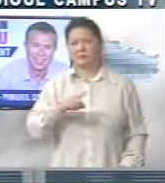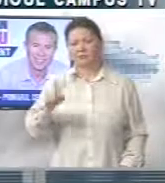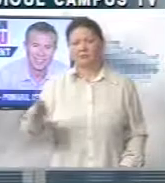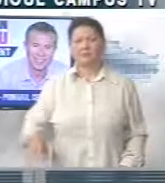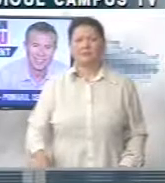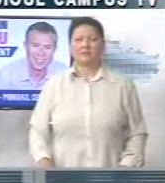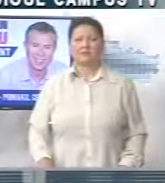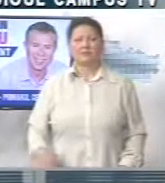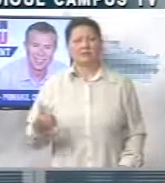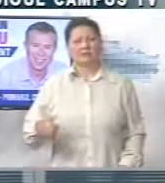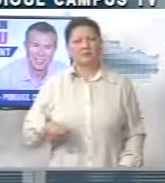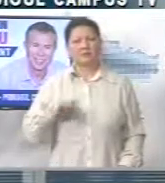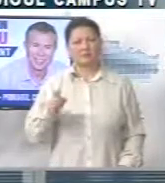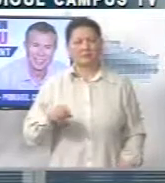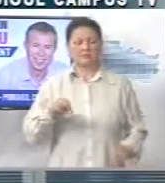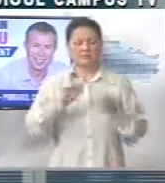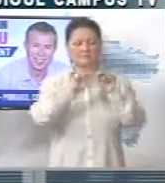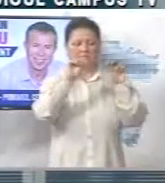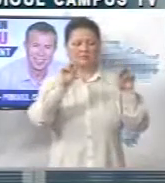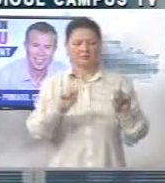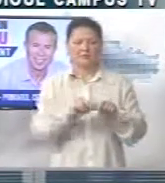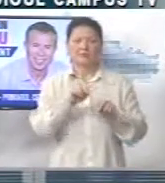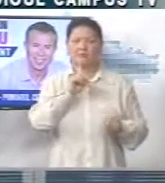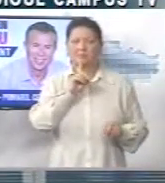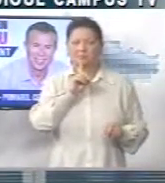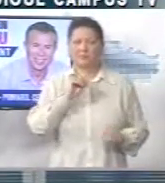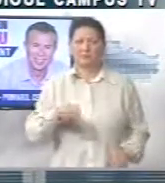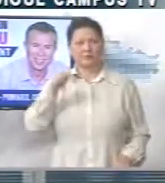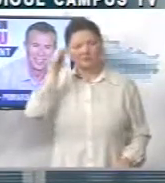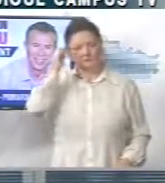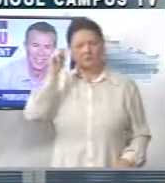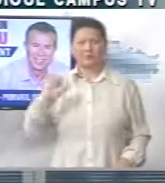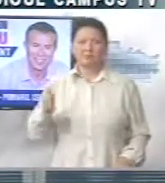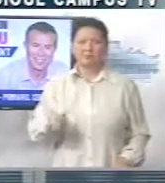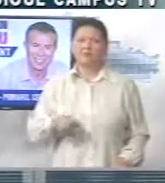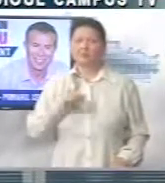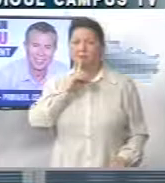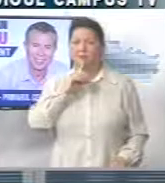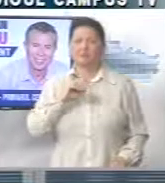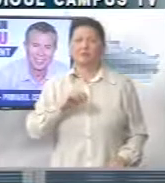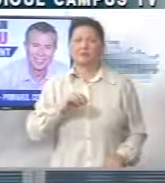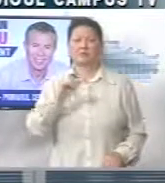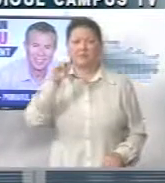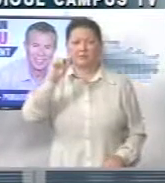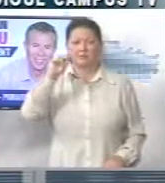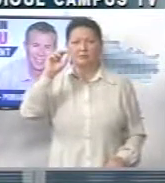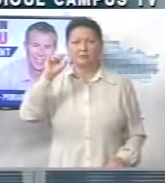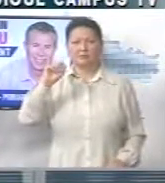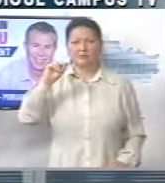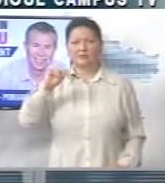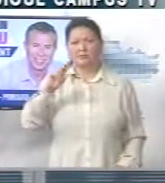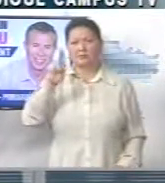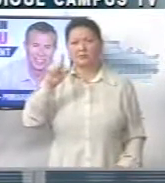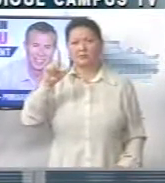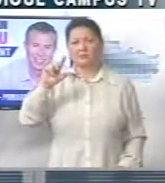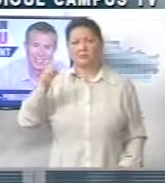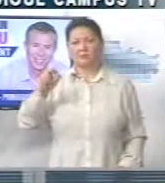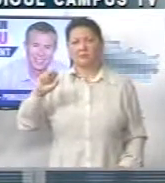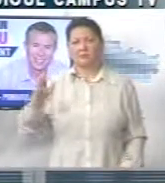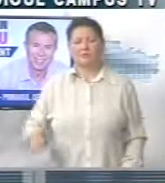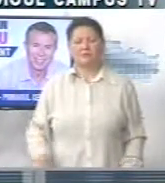fi inscripționate cu plăcuță, cu denumirea științifică și denumirea populară, prin care copiii în diverse școli pot veni și pot învăța